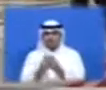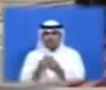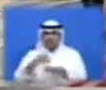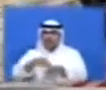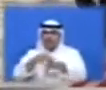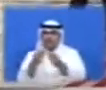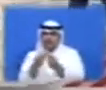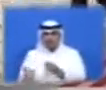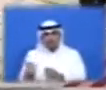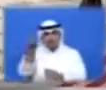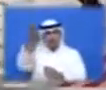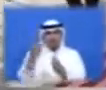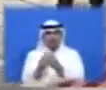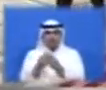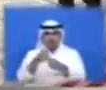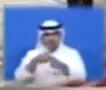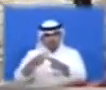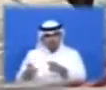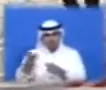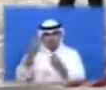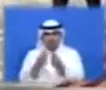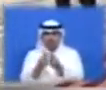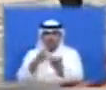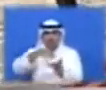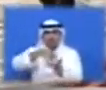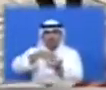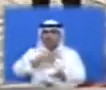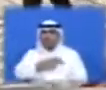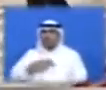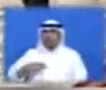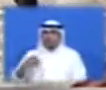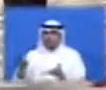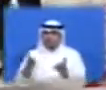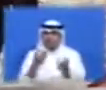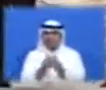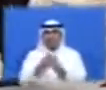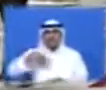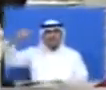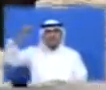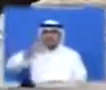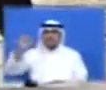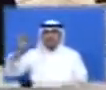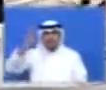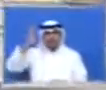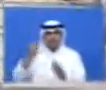من كبار المسؤولين بالدولة وديوان سمو رئيس مجلس الوزراء وسفير البلدين.